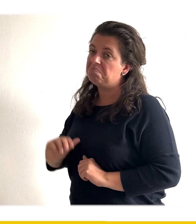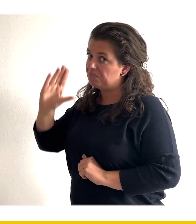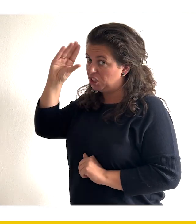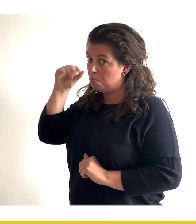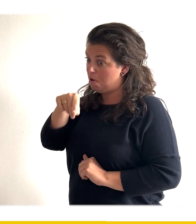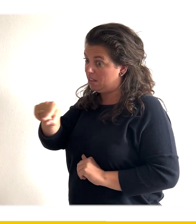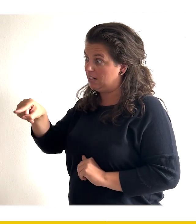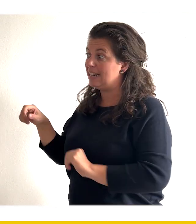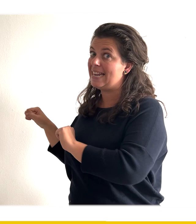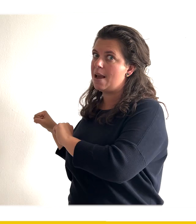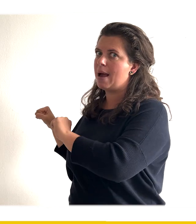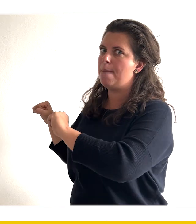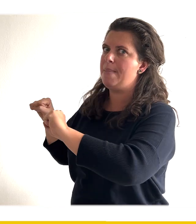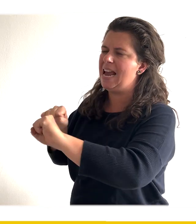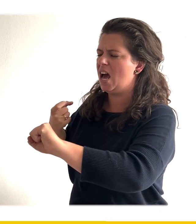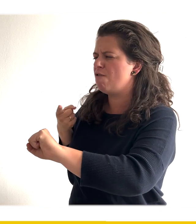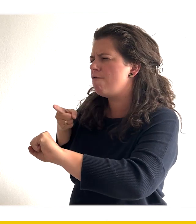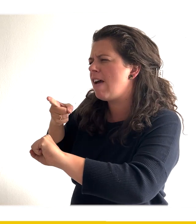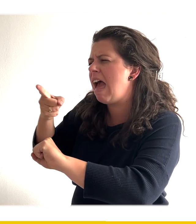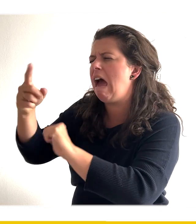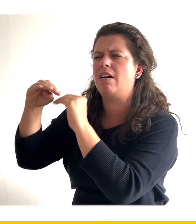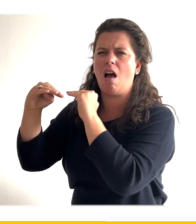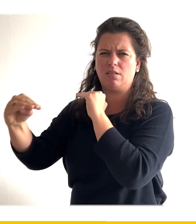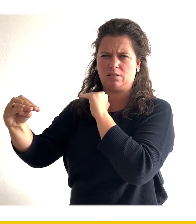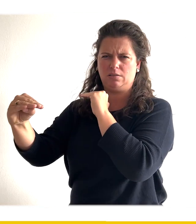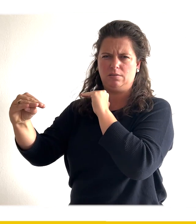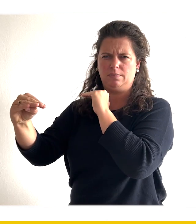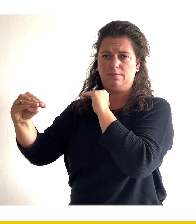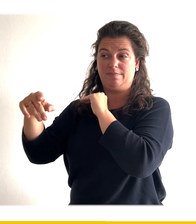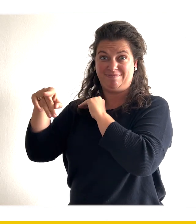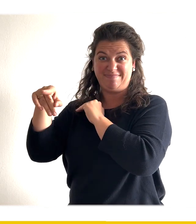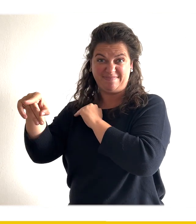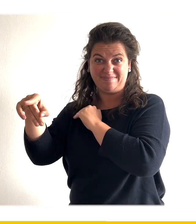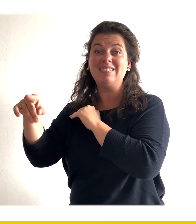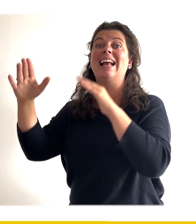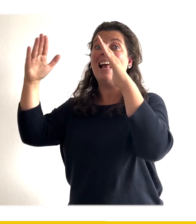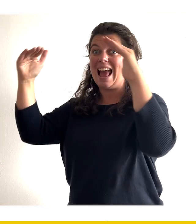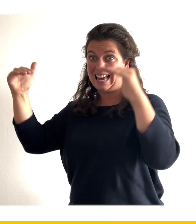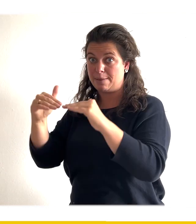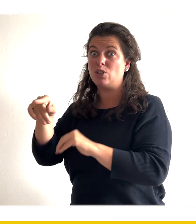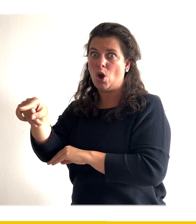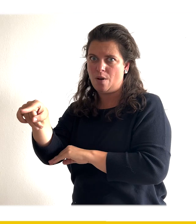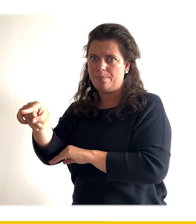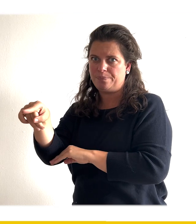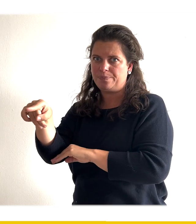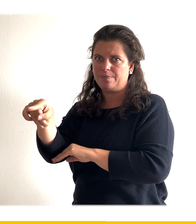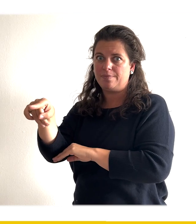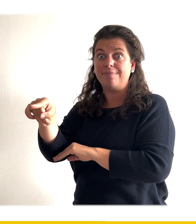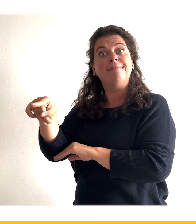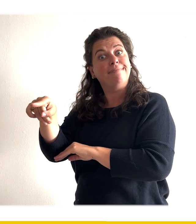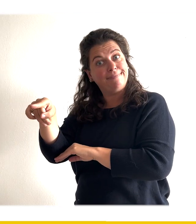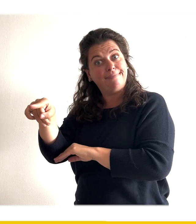naar een heel ver land, Egypte. En daar wordt hij verkocht als